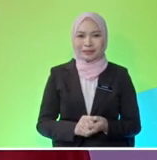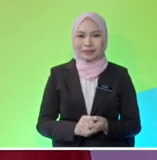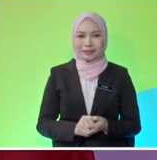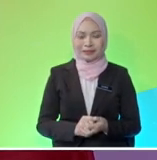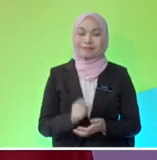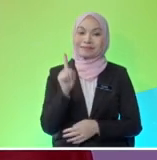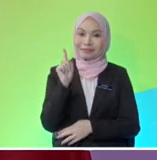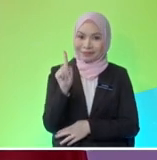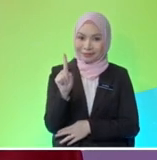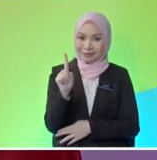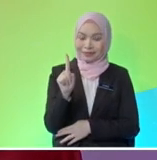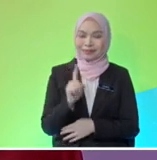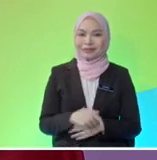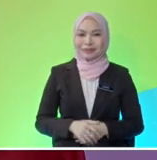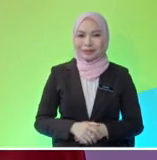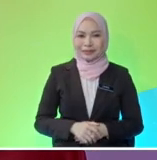Satu,